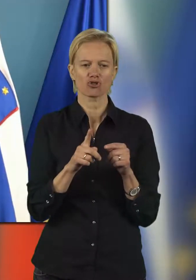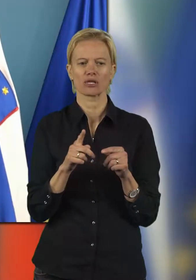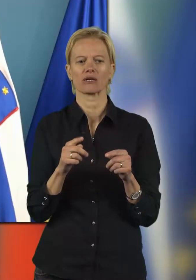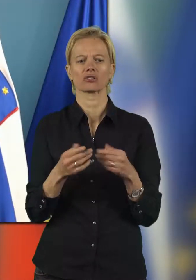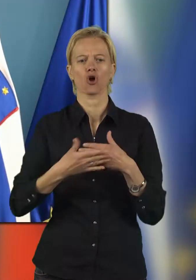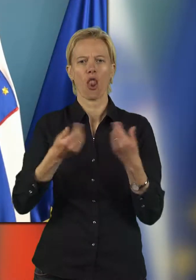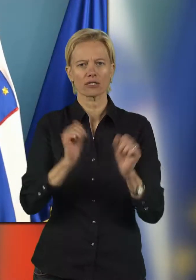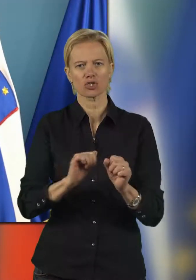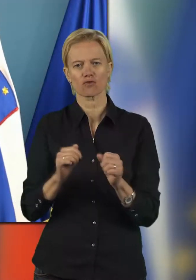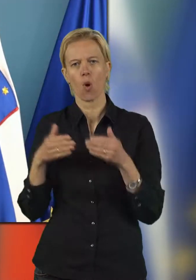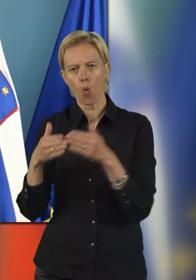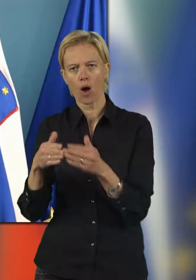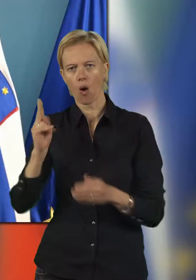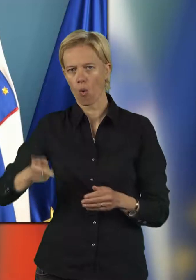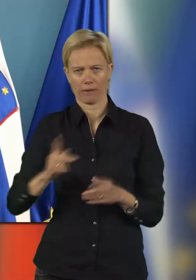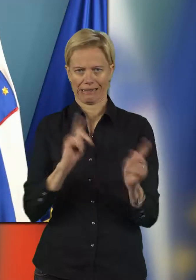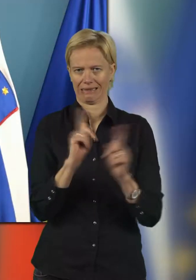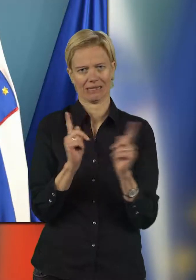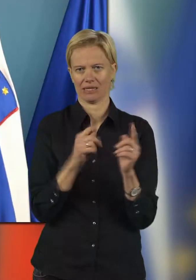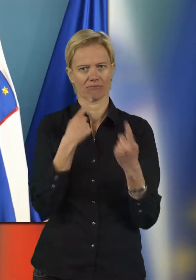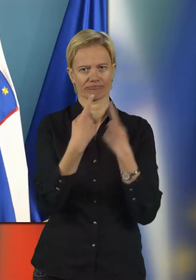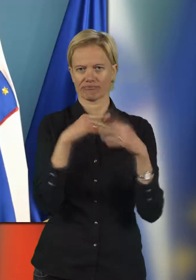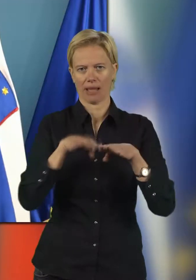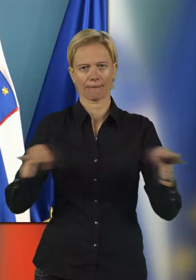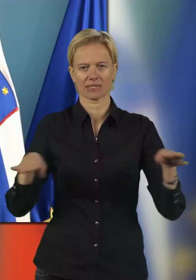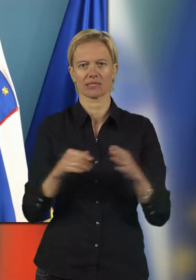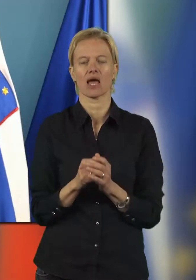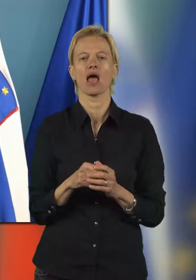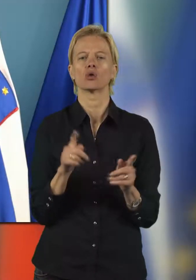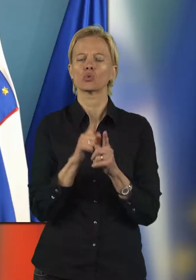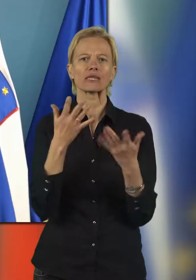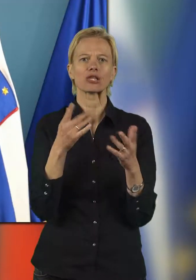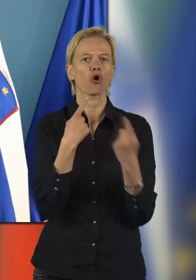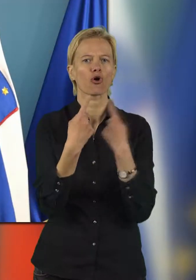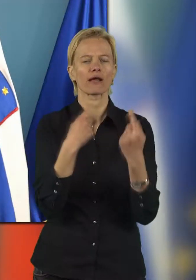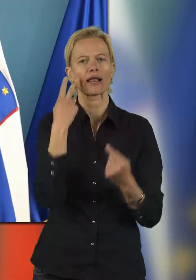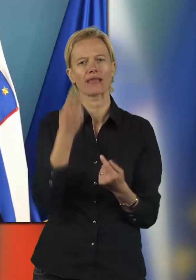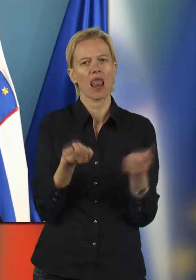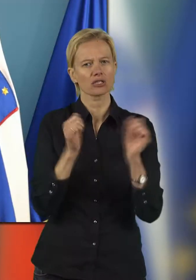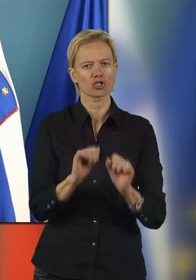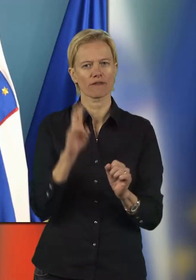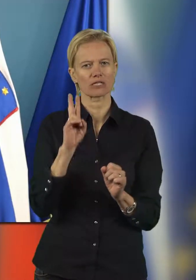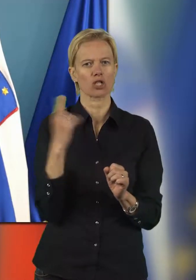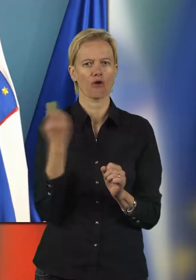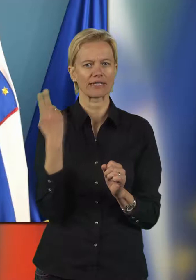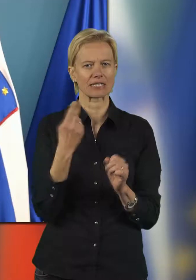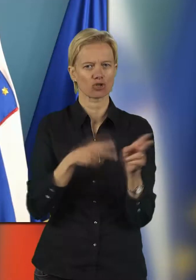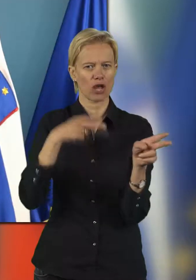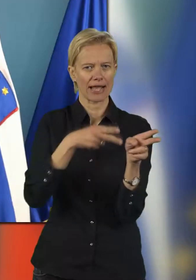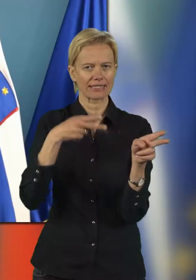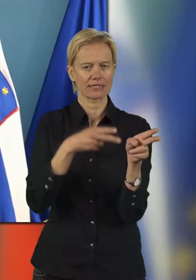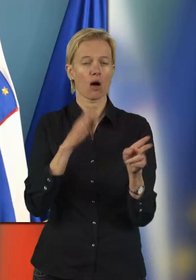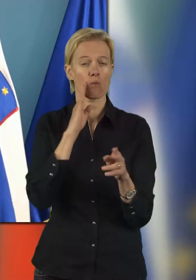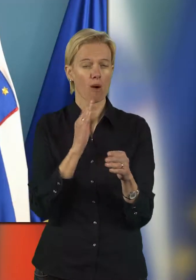Koper, solastništva v Luki Koper ni na mizi. Ravno tako ni nikakršne dogovarjanje v lastništvu v Slovenskih